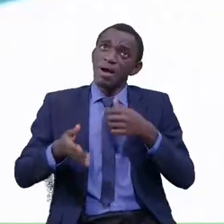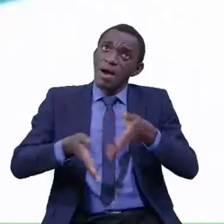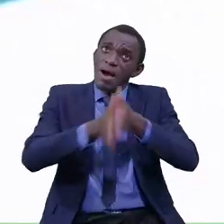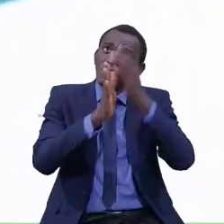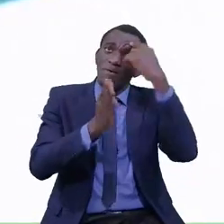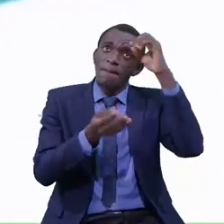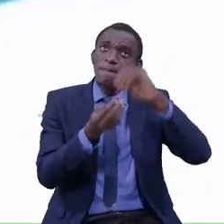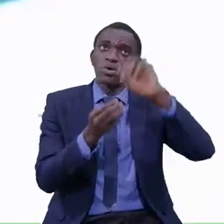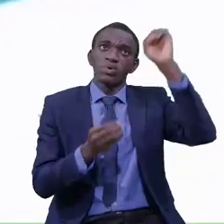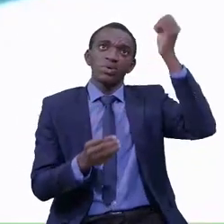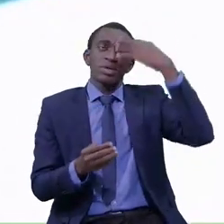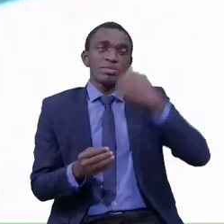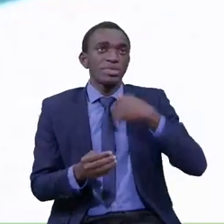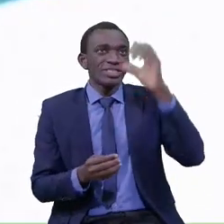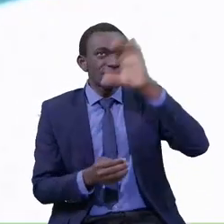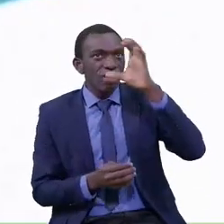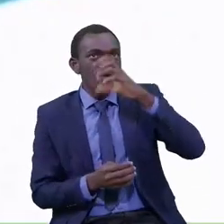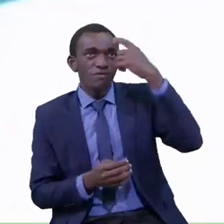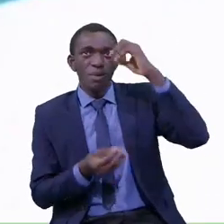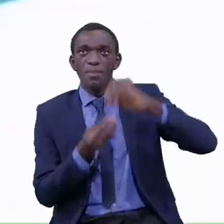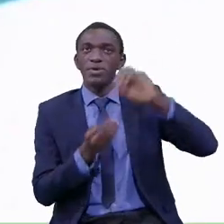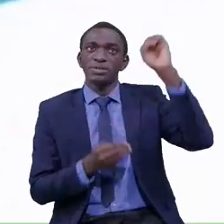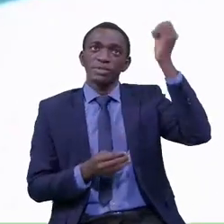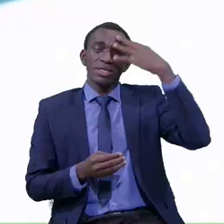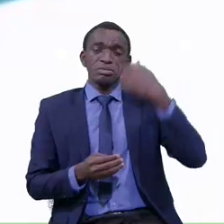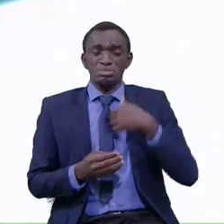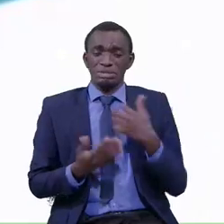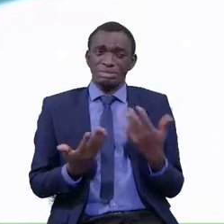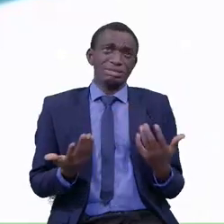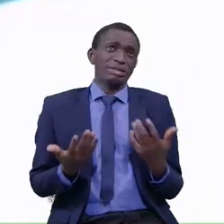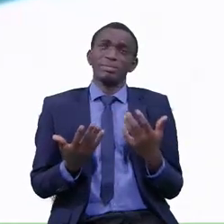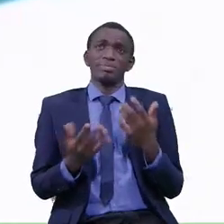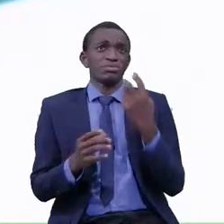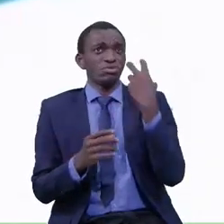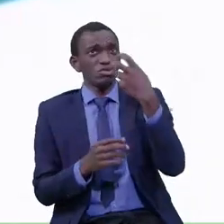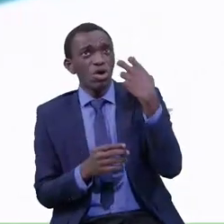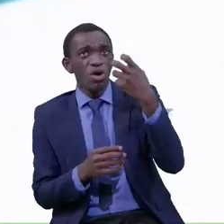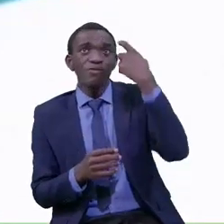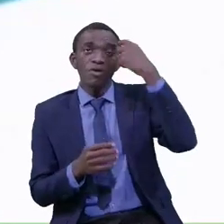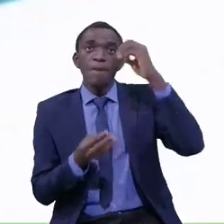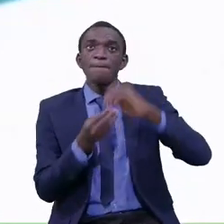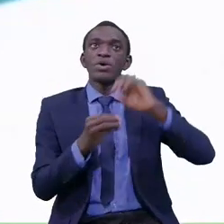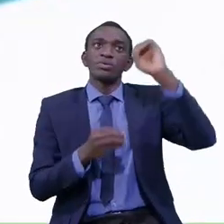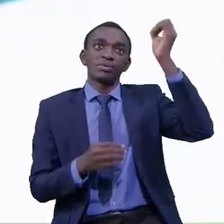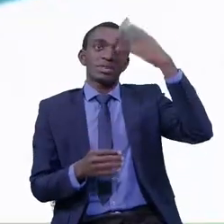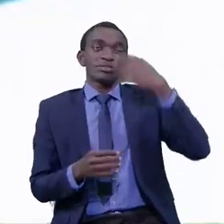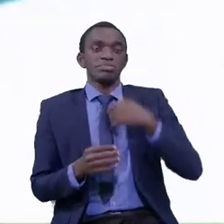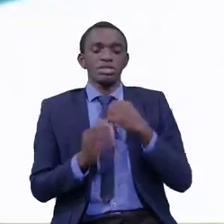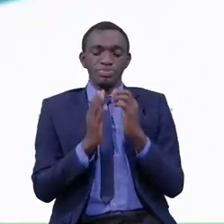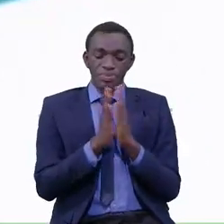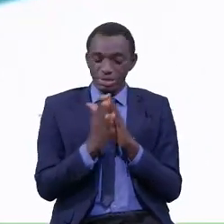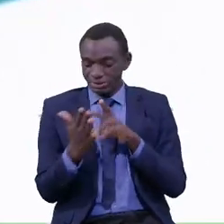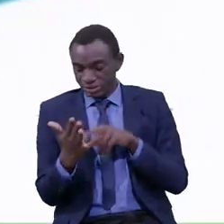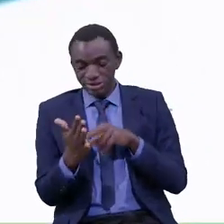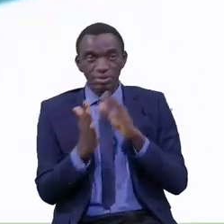plus de grâce. Je cherche plus de grâce. Et je frappe pour avoir plus de grâce. Je prie, je lis